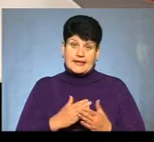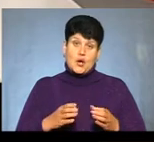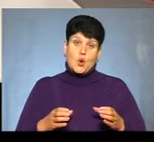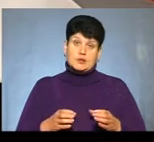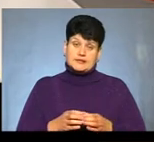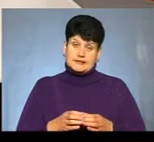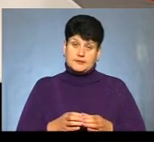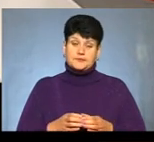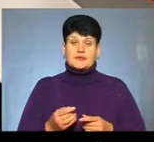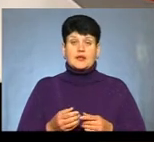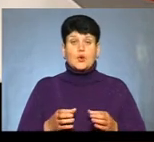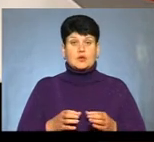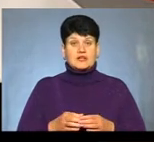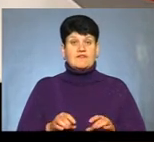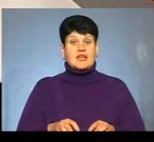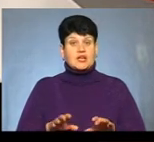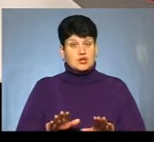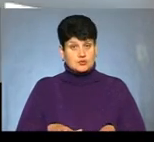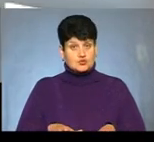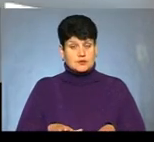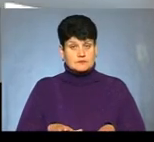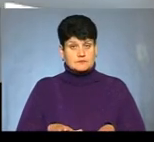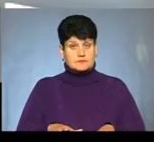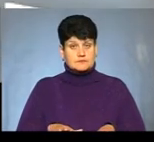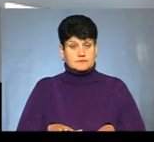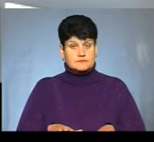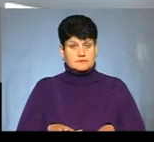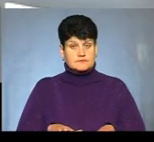А коли є вже колектив, коли колектив це вирішує,